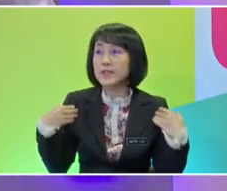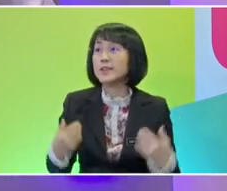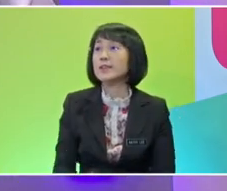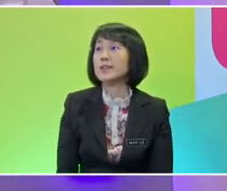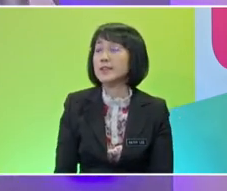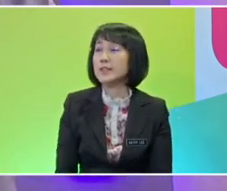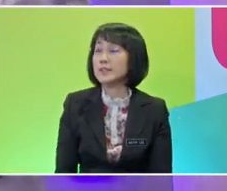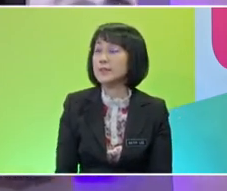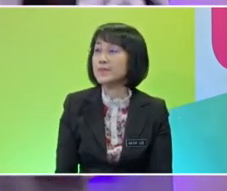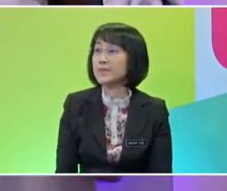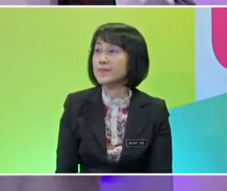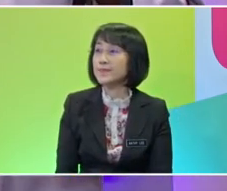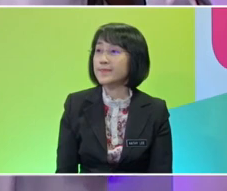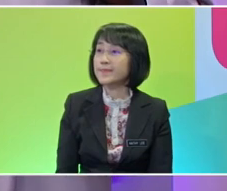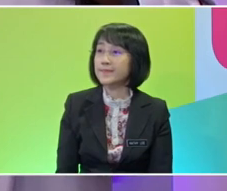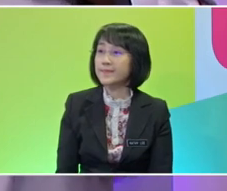Indonesia